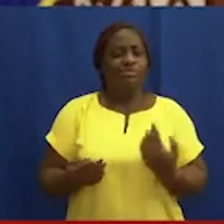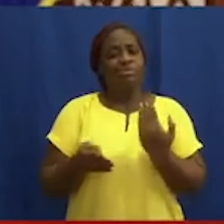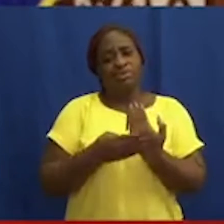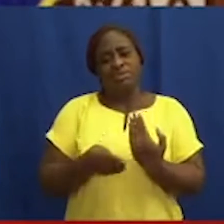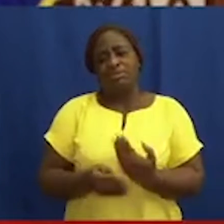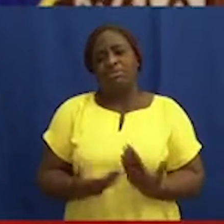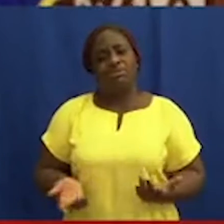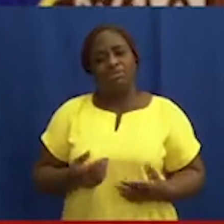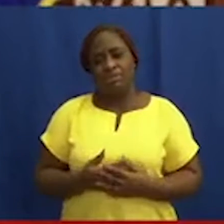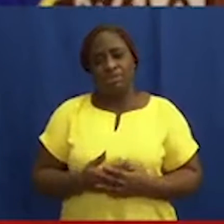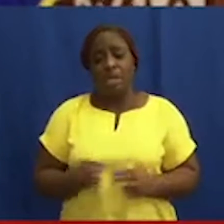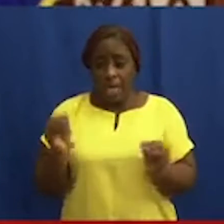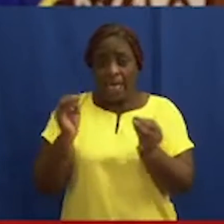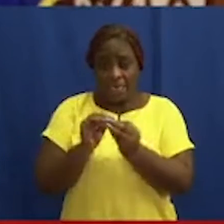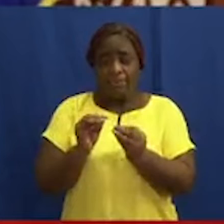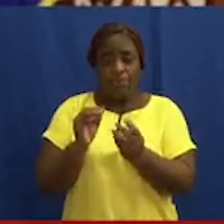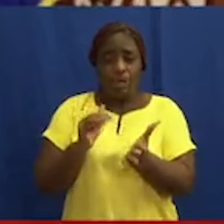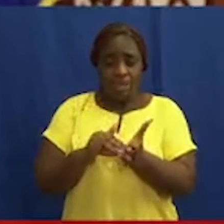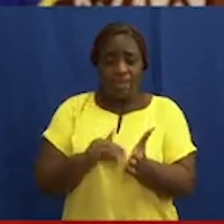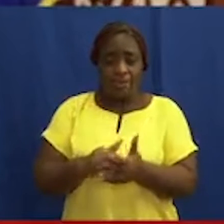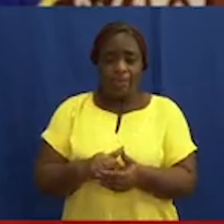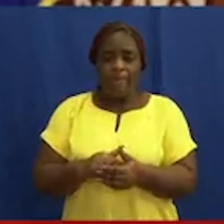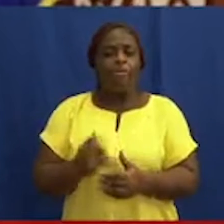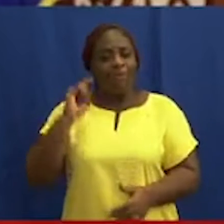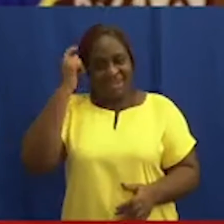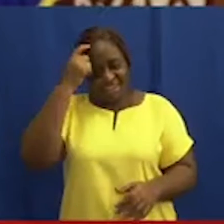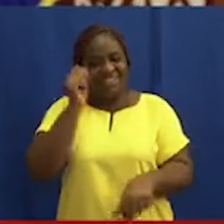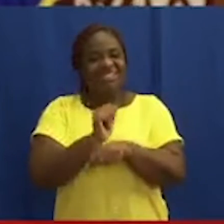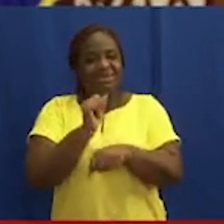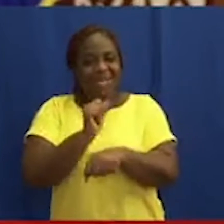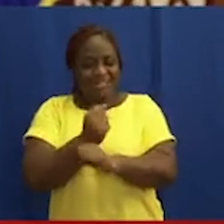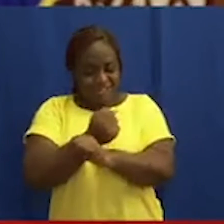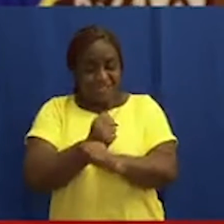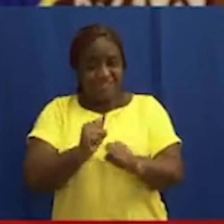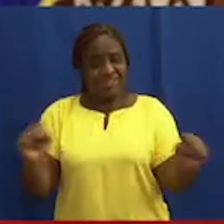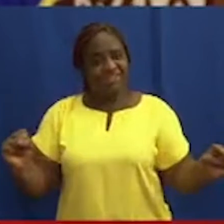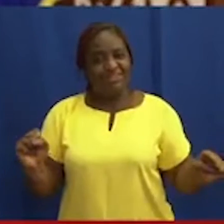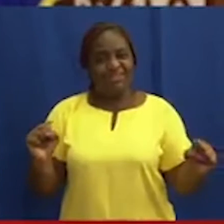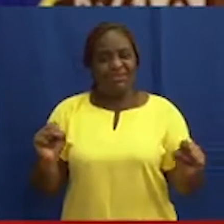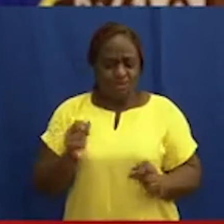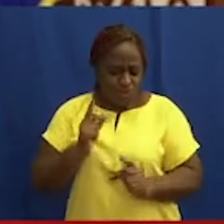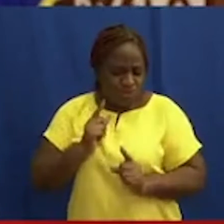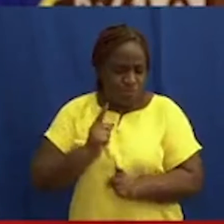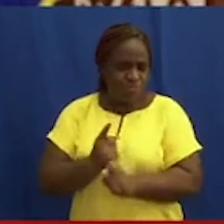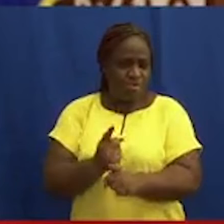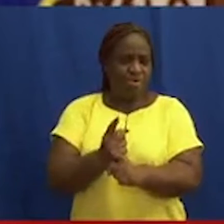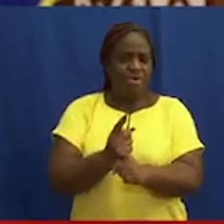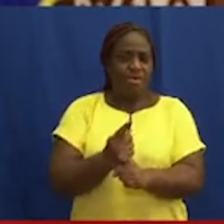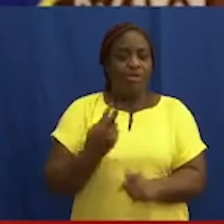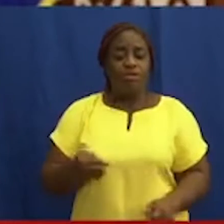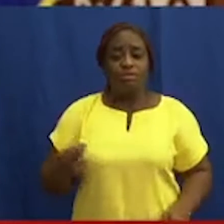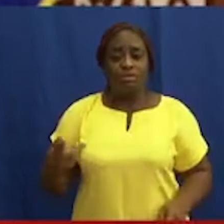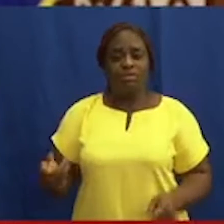18% a kowane shekara har zuwa shekara 2028. muna kuma kokarin ganin cewa